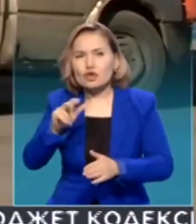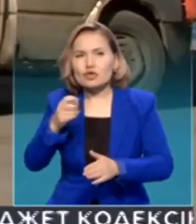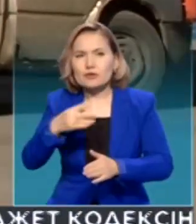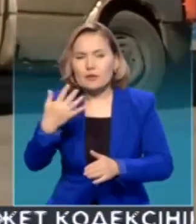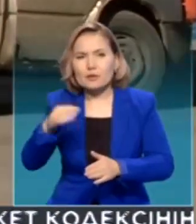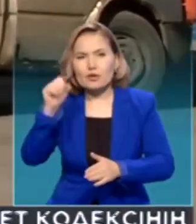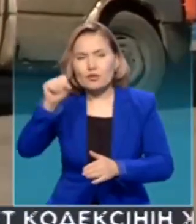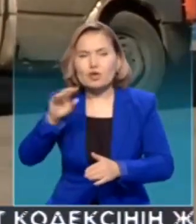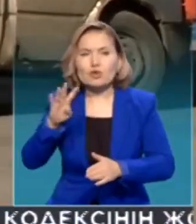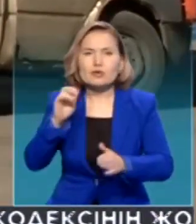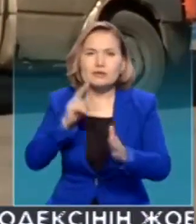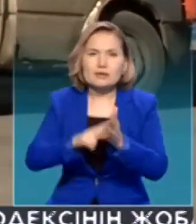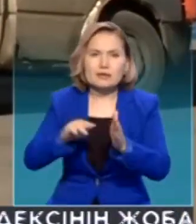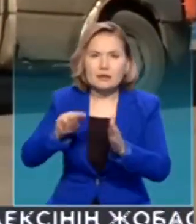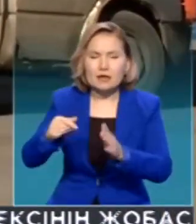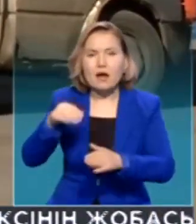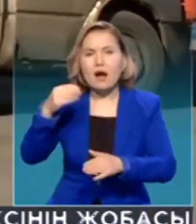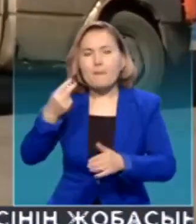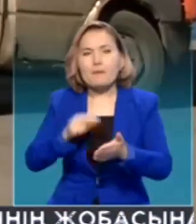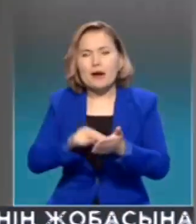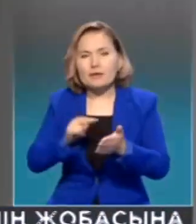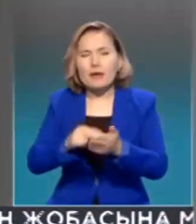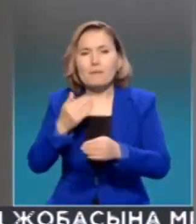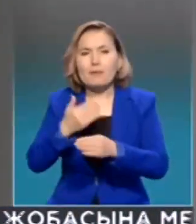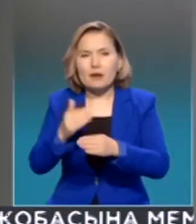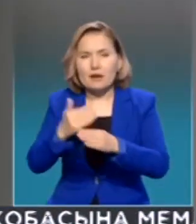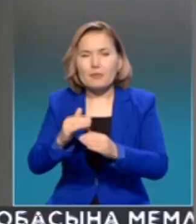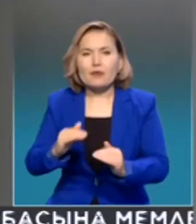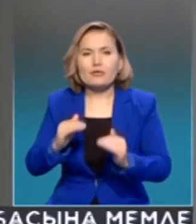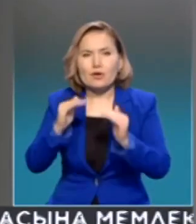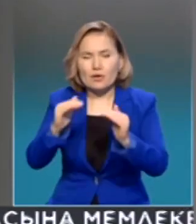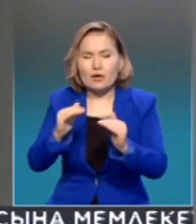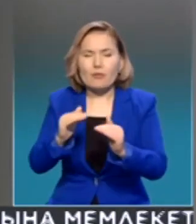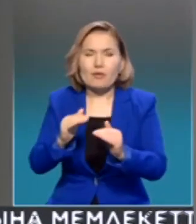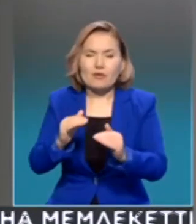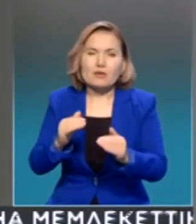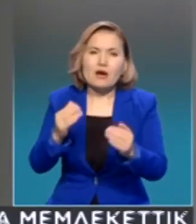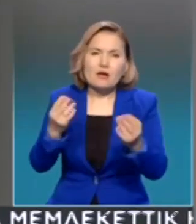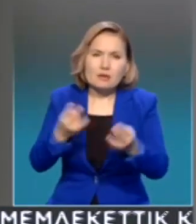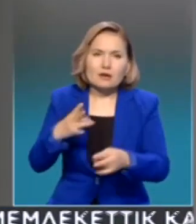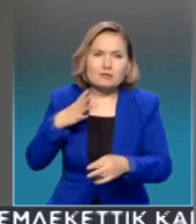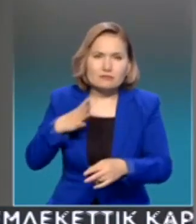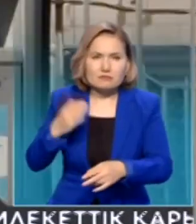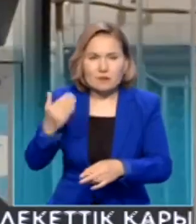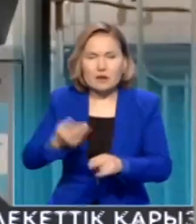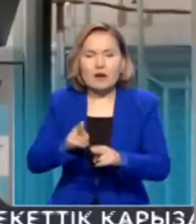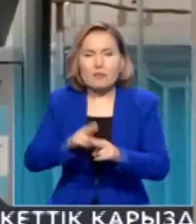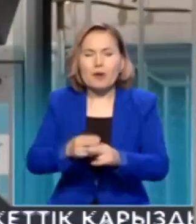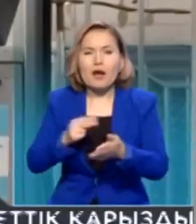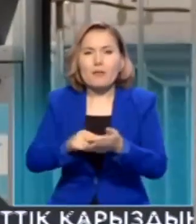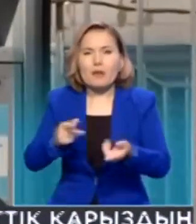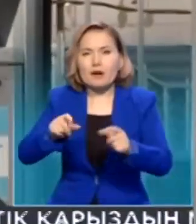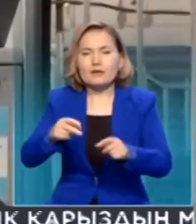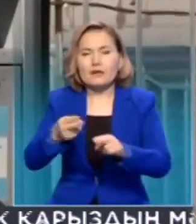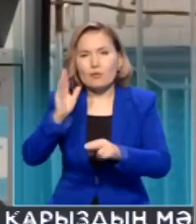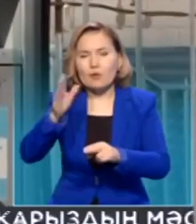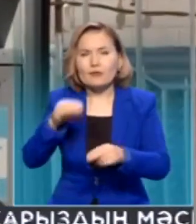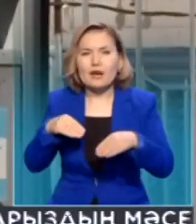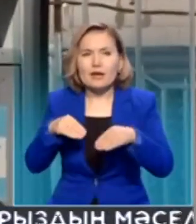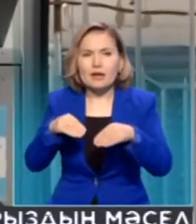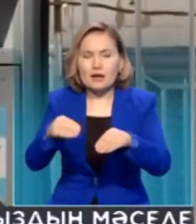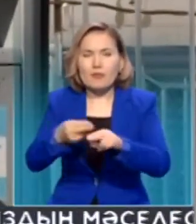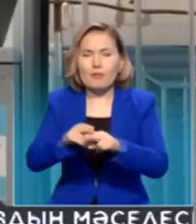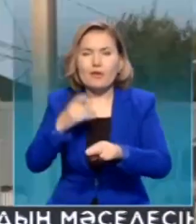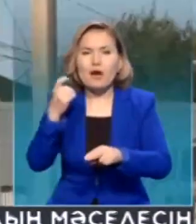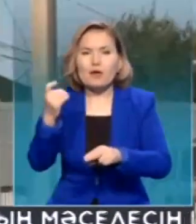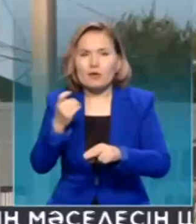Өзбекстанда 480 теңге. Сондықтан бағаны біртіндеп теңестіруден басқа амал жоқ. Ал бағаның өсуі алдағы егіс науқанына